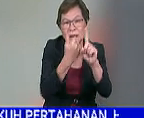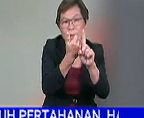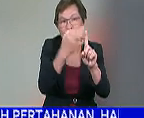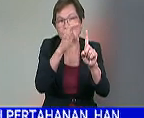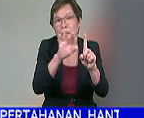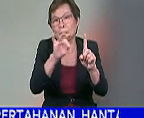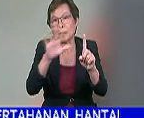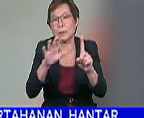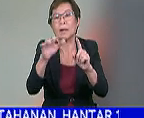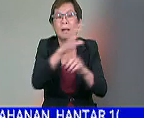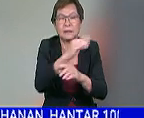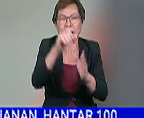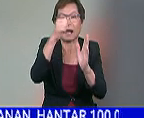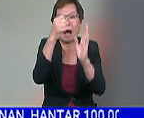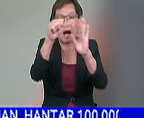akta imigres